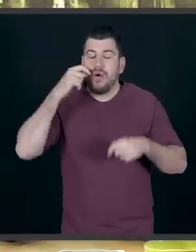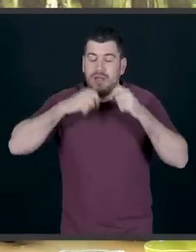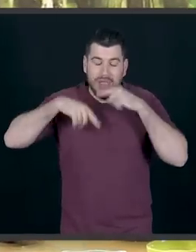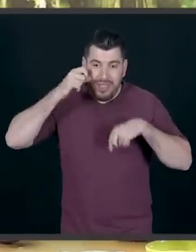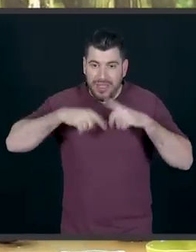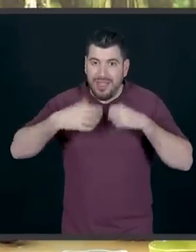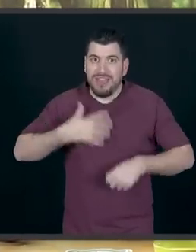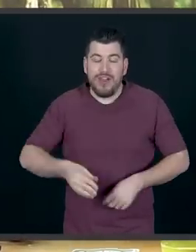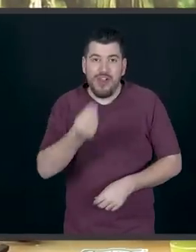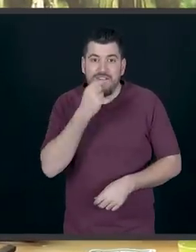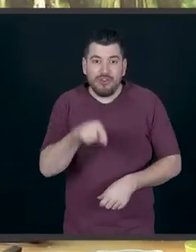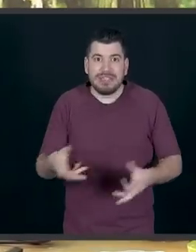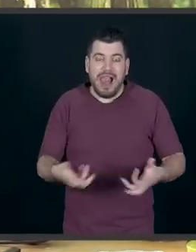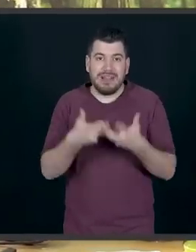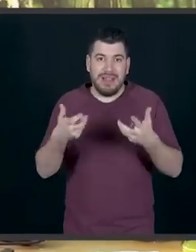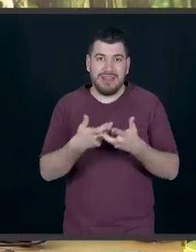θέλω να φάω τη σαλάτα.